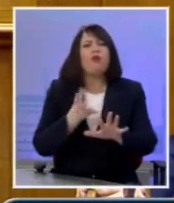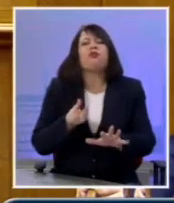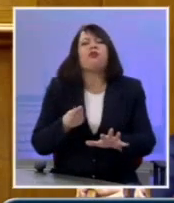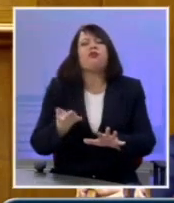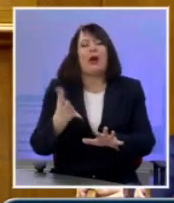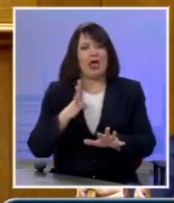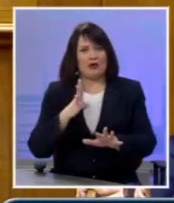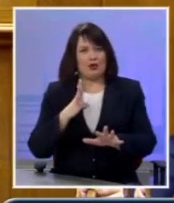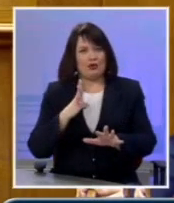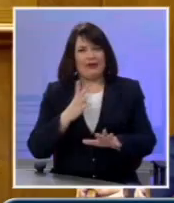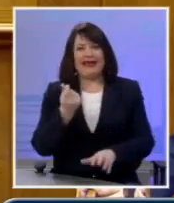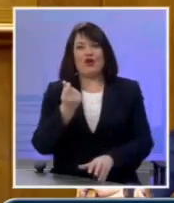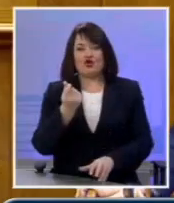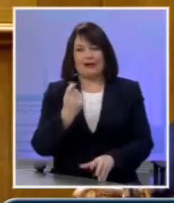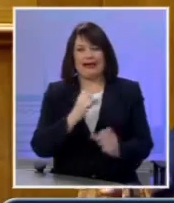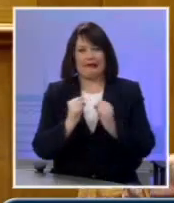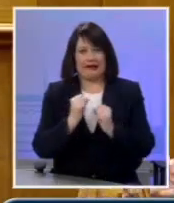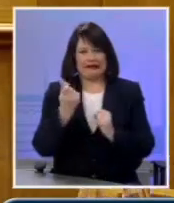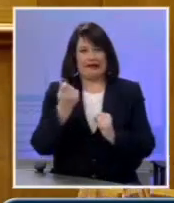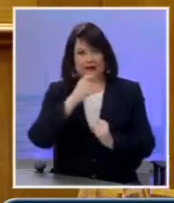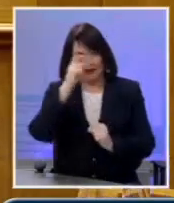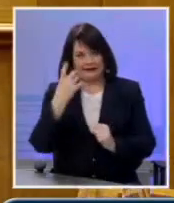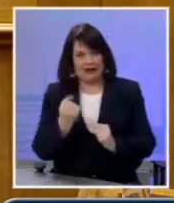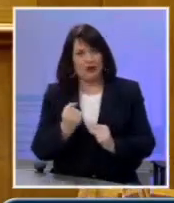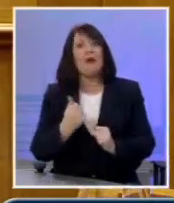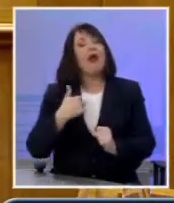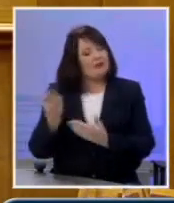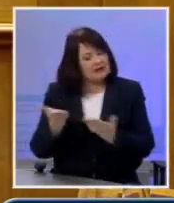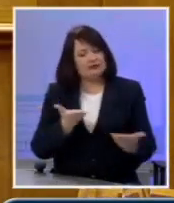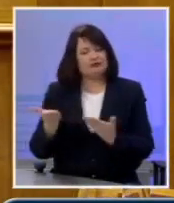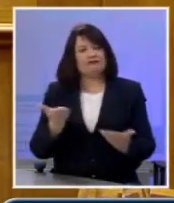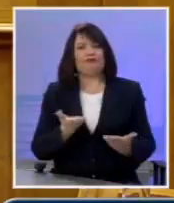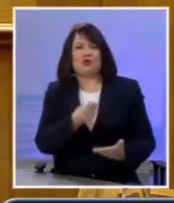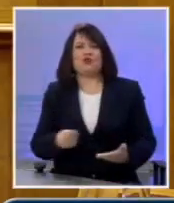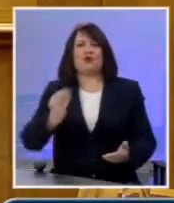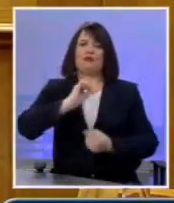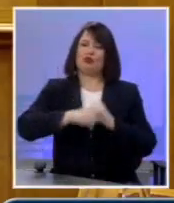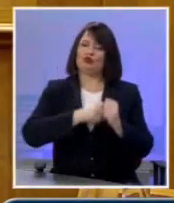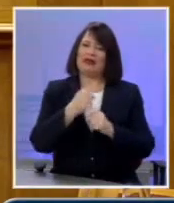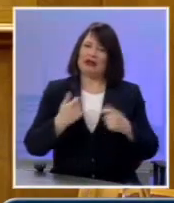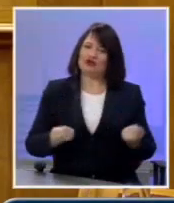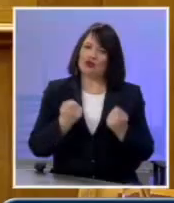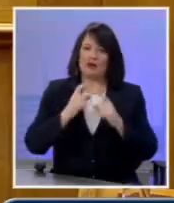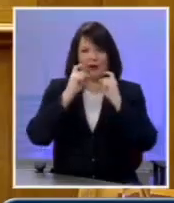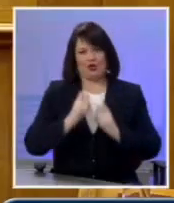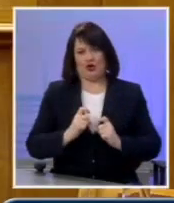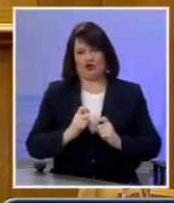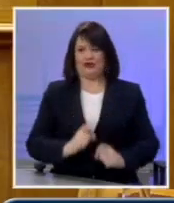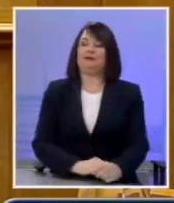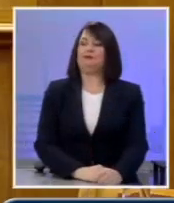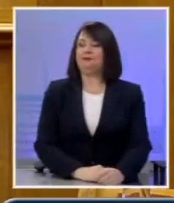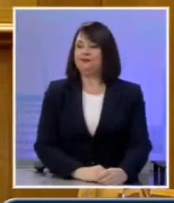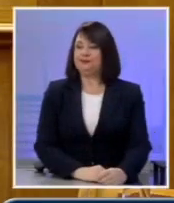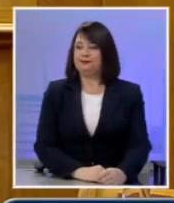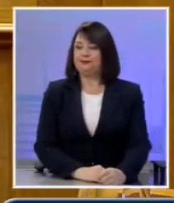ροών, αλλά και τις οικονομικές δυσκολίες που αντιμετωπίζουμε, ανταποκρινόμαστε με υπεράνθρωπες προσπάθειες στις υποχρεώσεις μας.